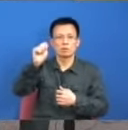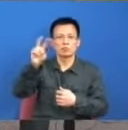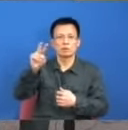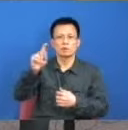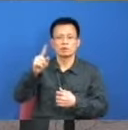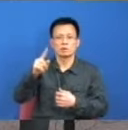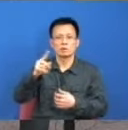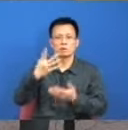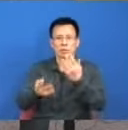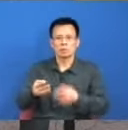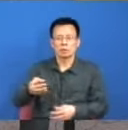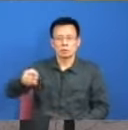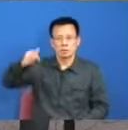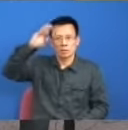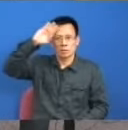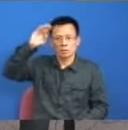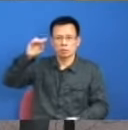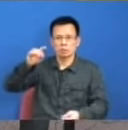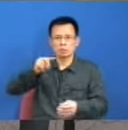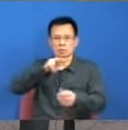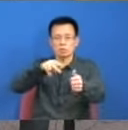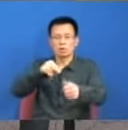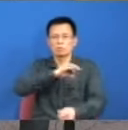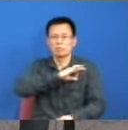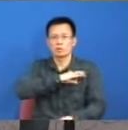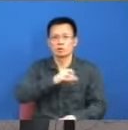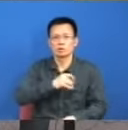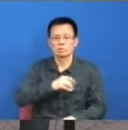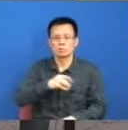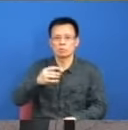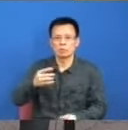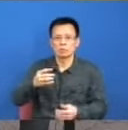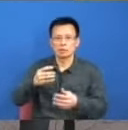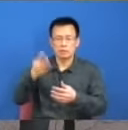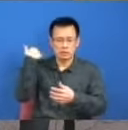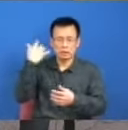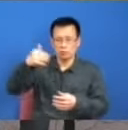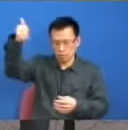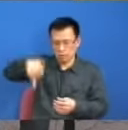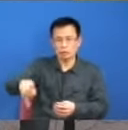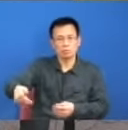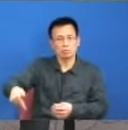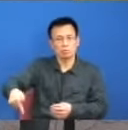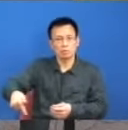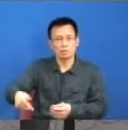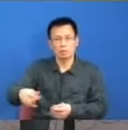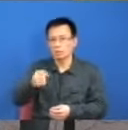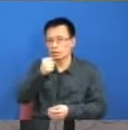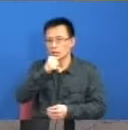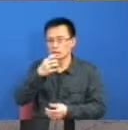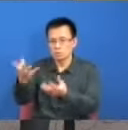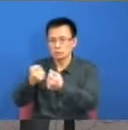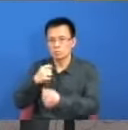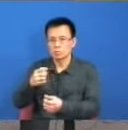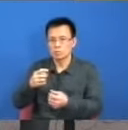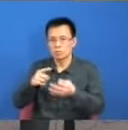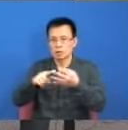者叫監警會的主席呢，習主席呢曾經來過我們的電台，我們的電視台接受劉慧卿議員的訪